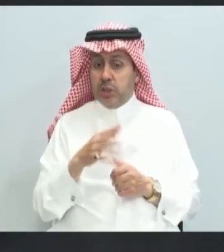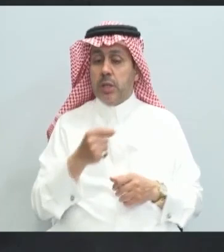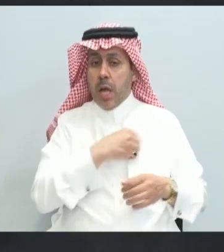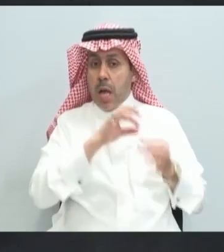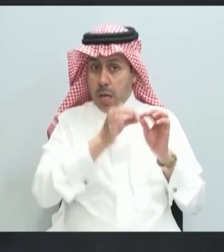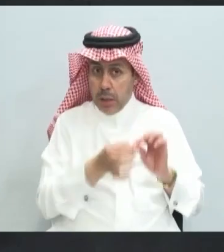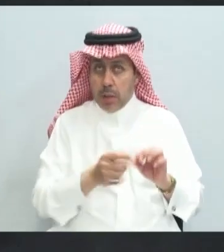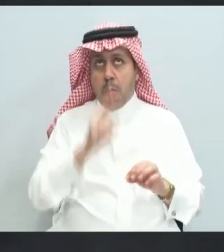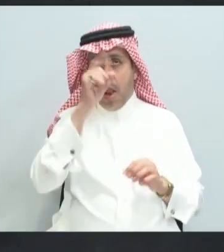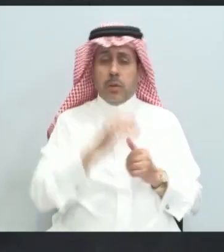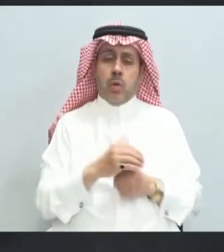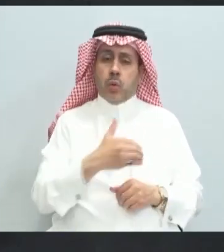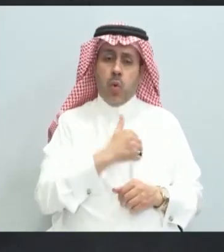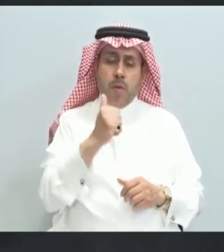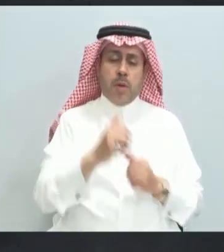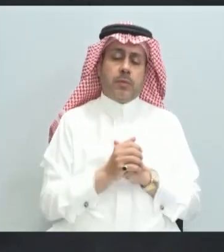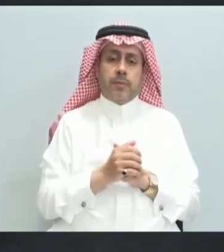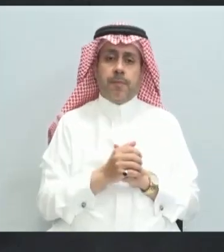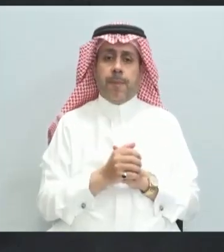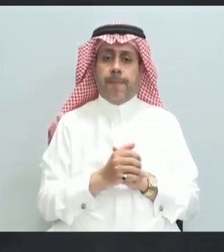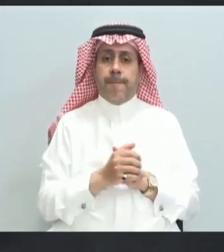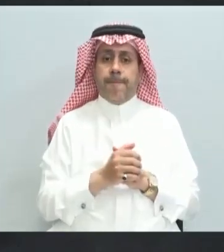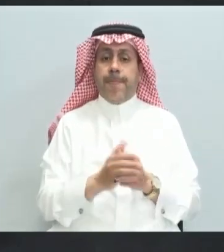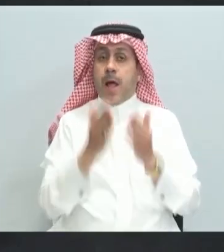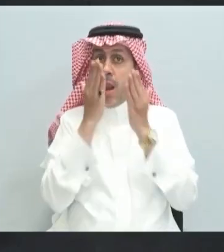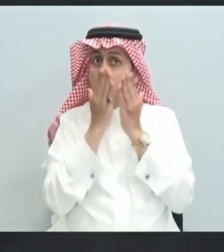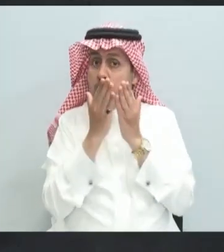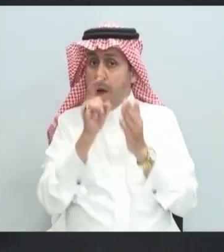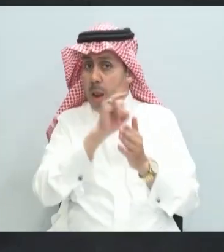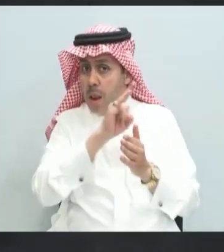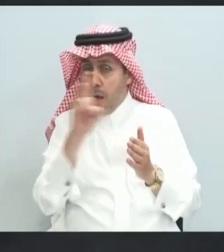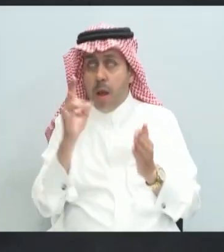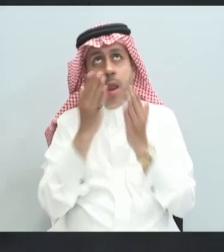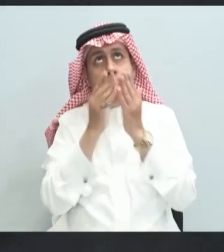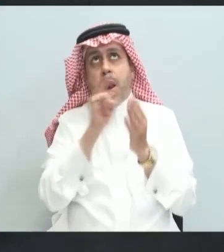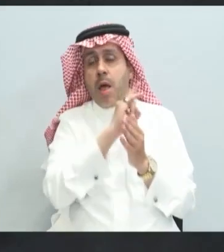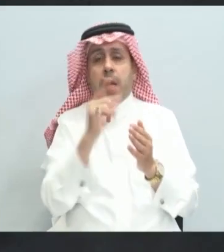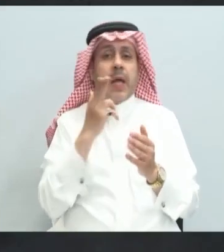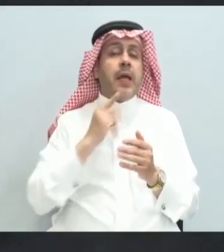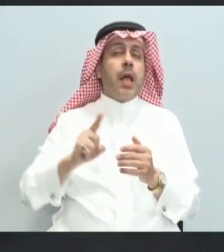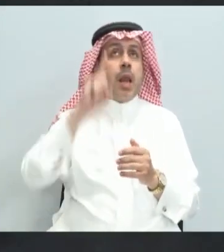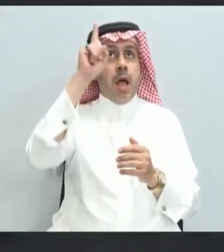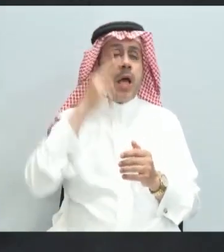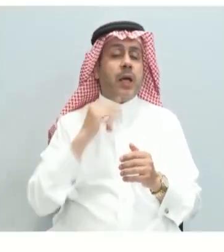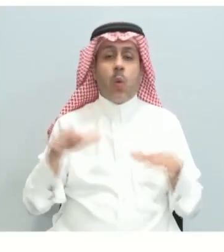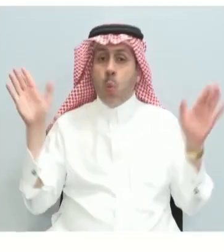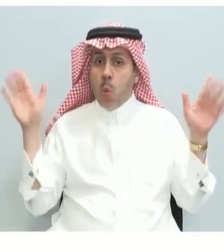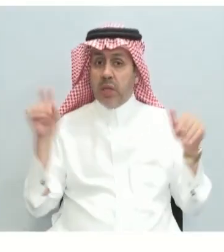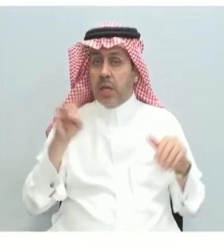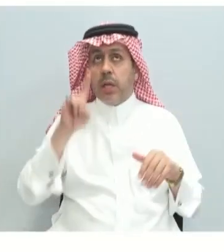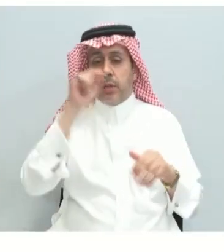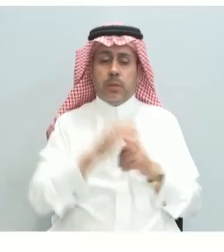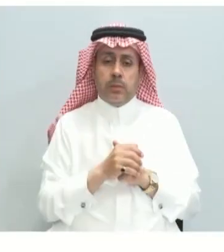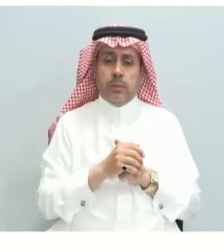وإذا طرأ لك طارئ تقول اللهم لا خير إلا خيرك، ولا طير إلا طيرك،